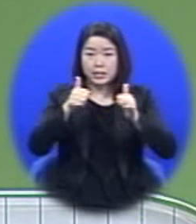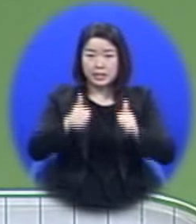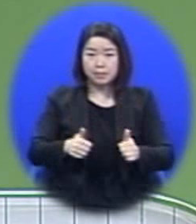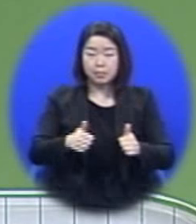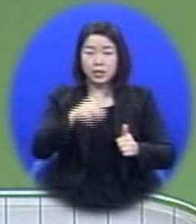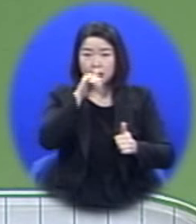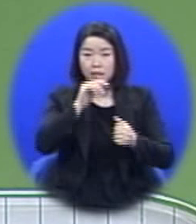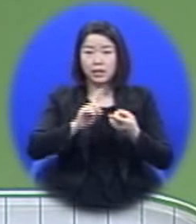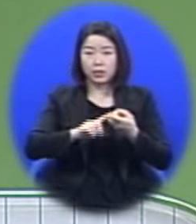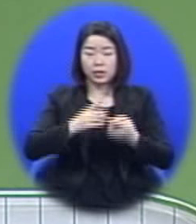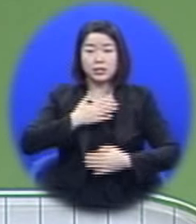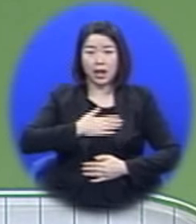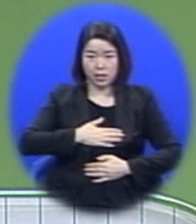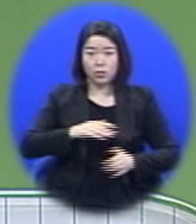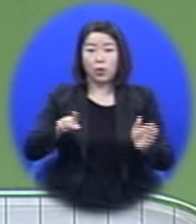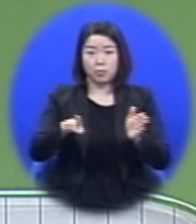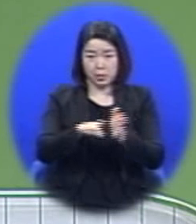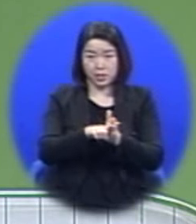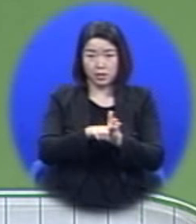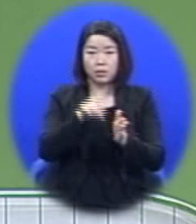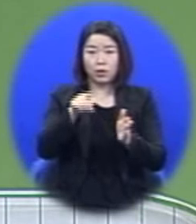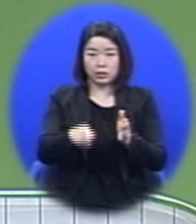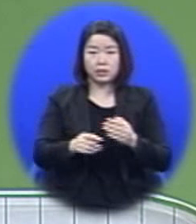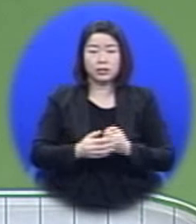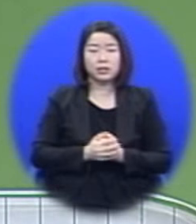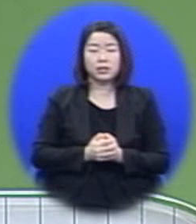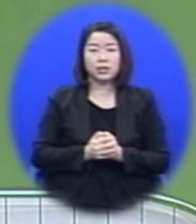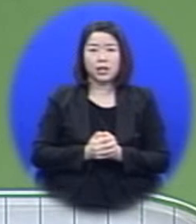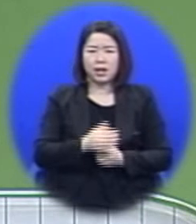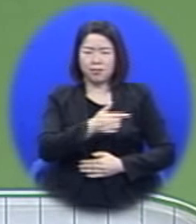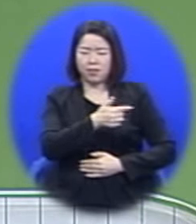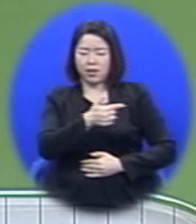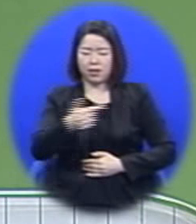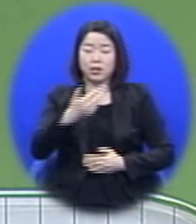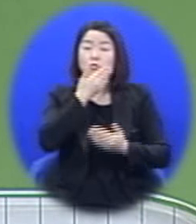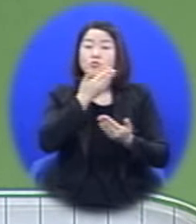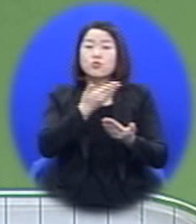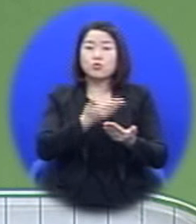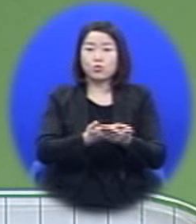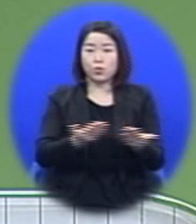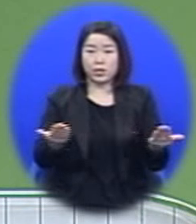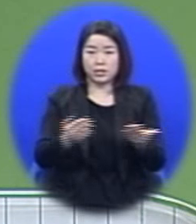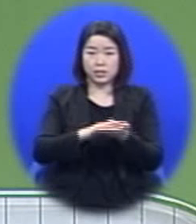있음을 아는 거, 믿는 것은 대단히 중요합니다.